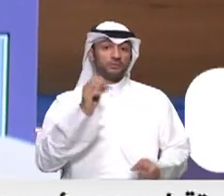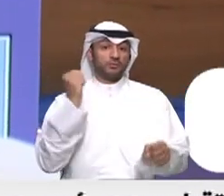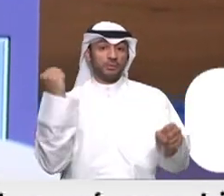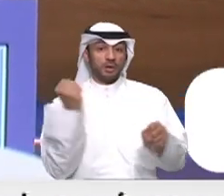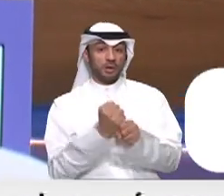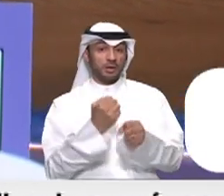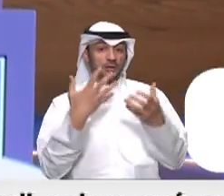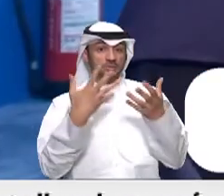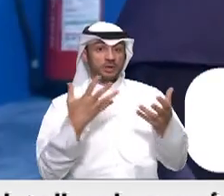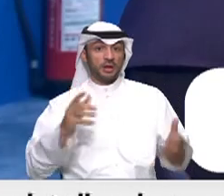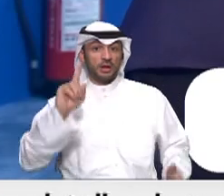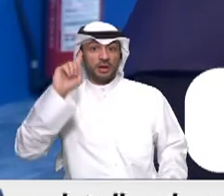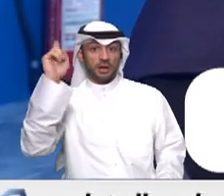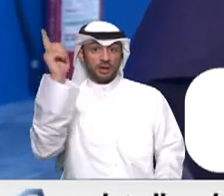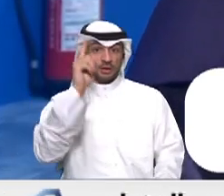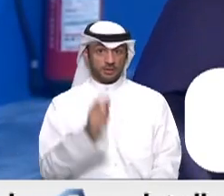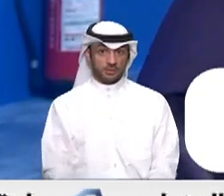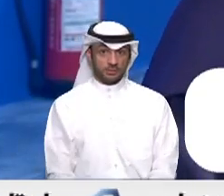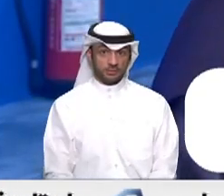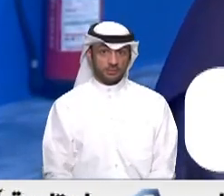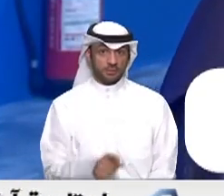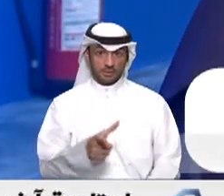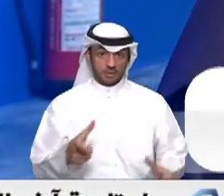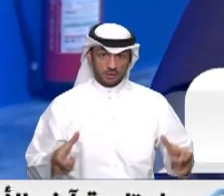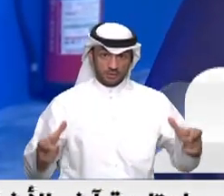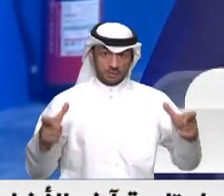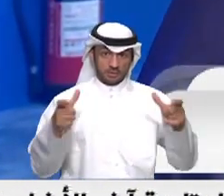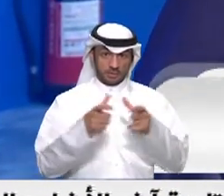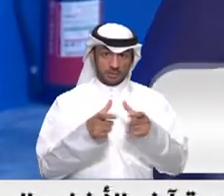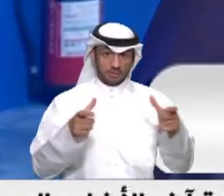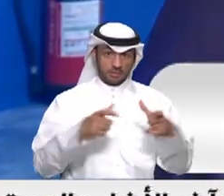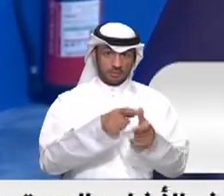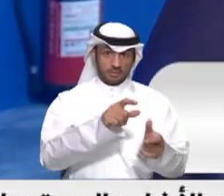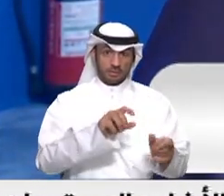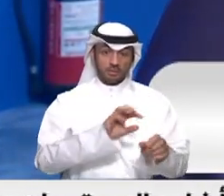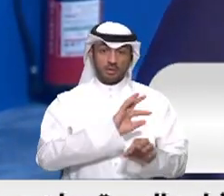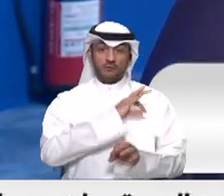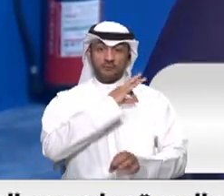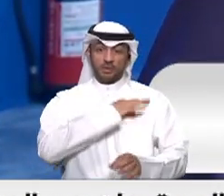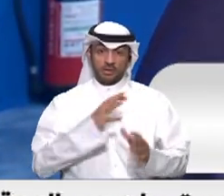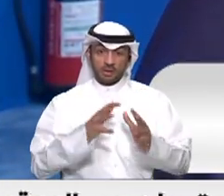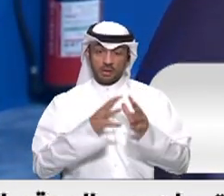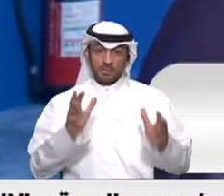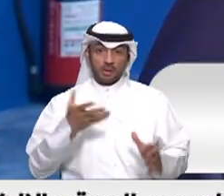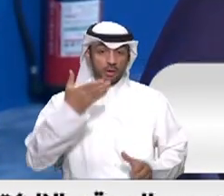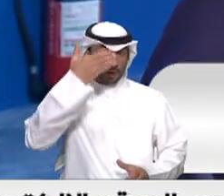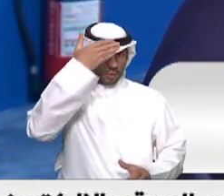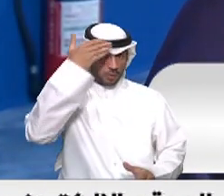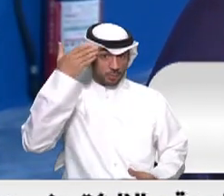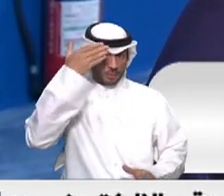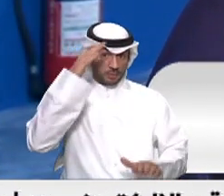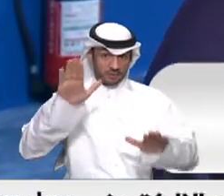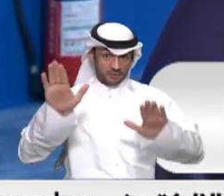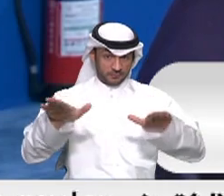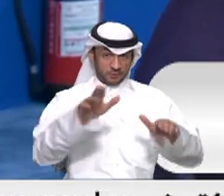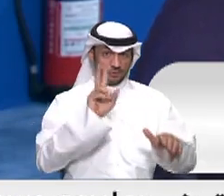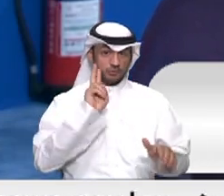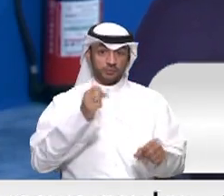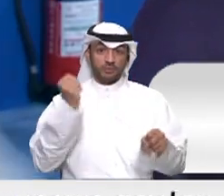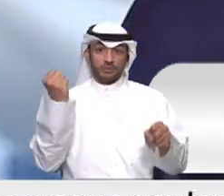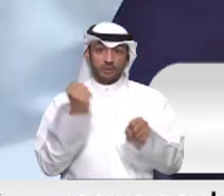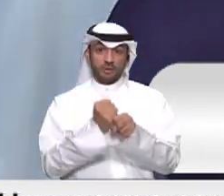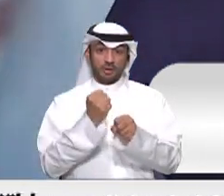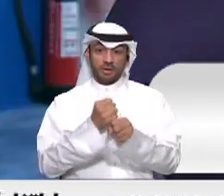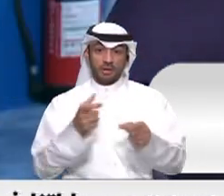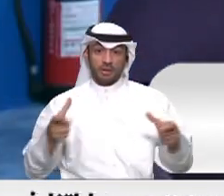العالمية. المنتدى اللوجستي يعد منصة استراتيجية تجمع قادة القطاع والخبراء لمناقشة أحدث التوجهات